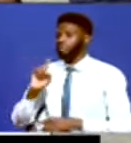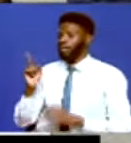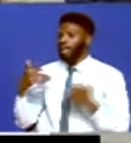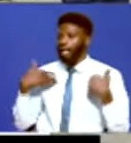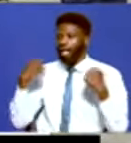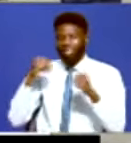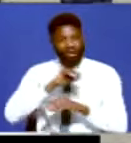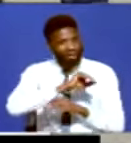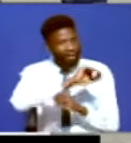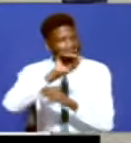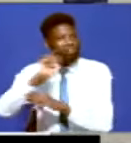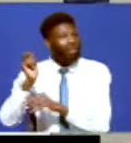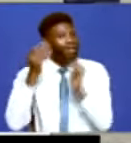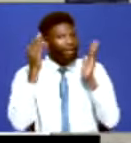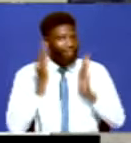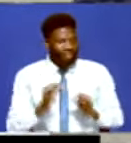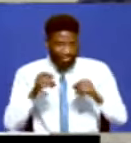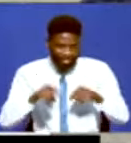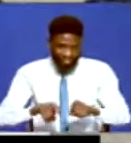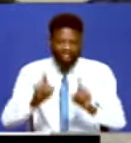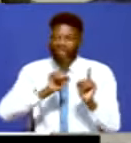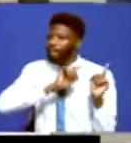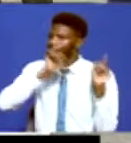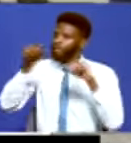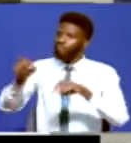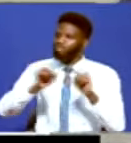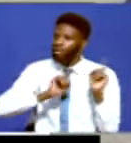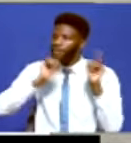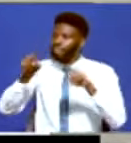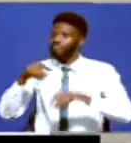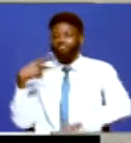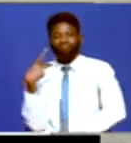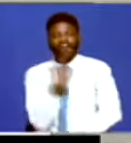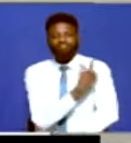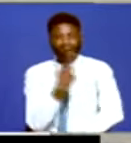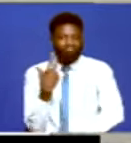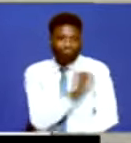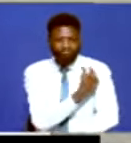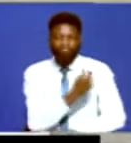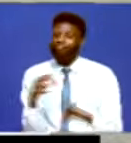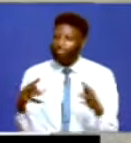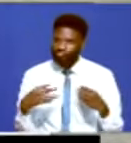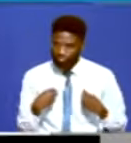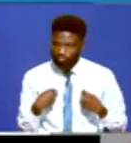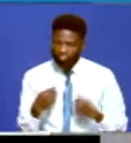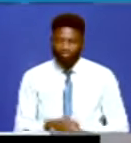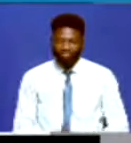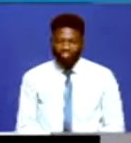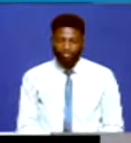kujitokeza kwa wengi na kupata chanjo. Nancy Okware, Dira ya Magwiji.